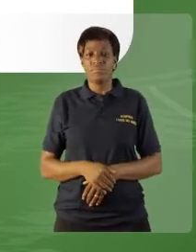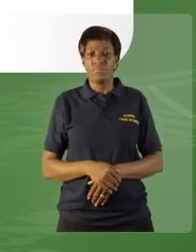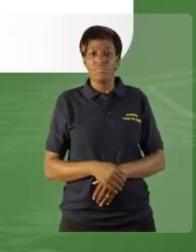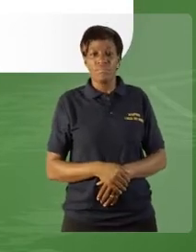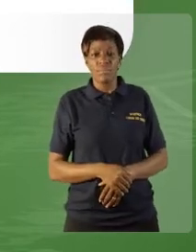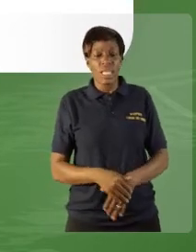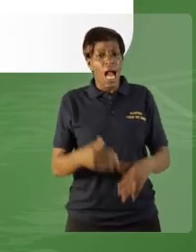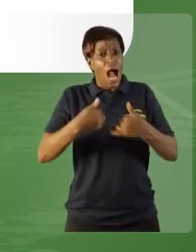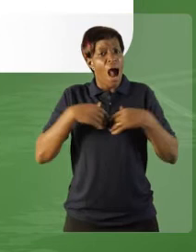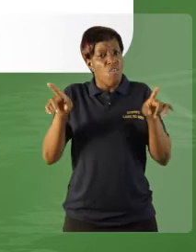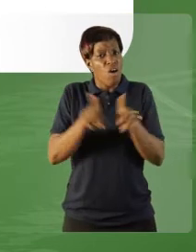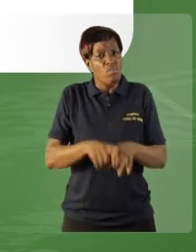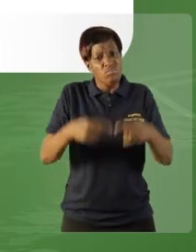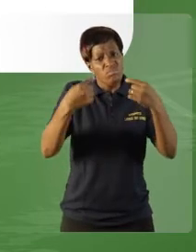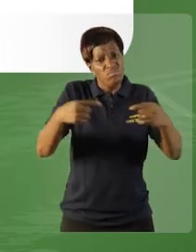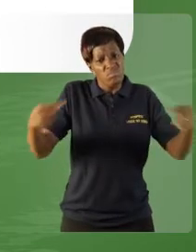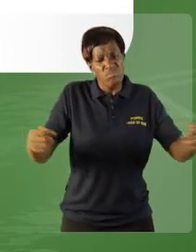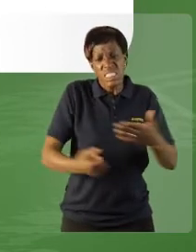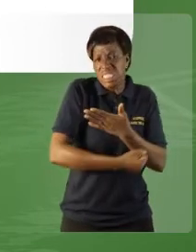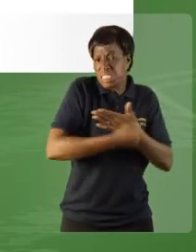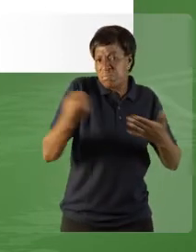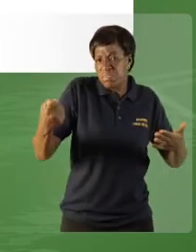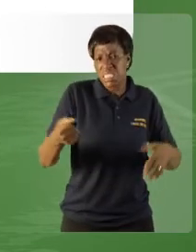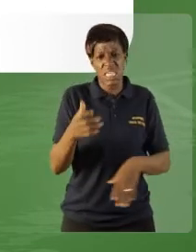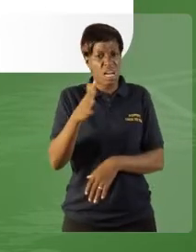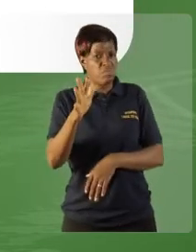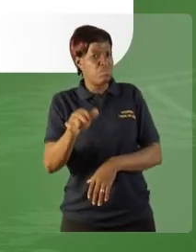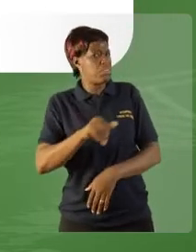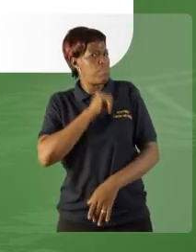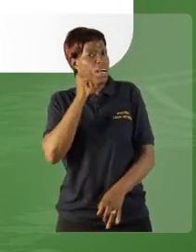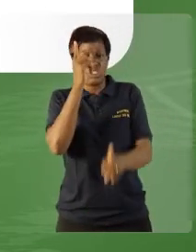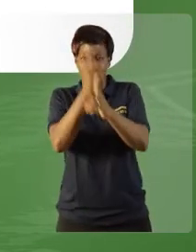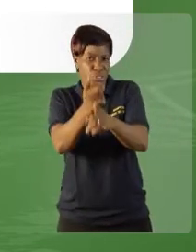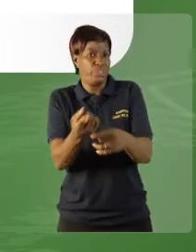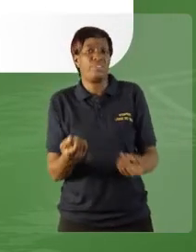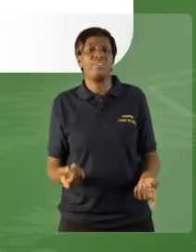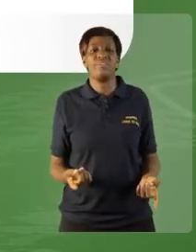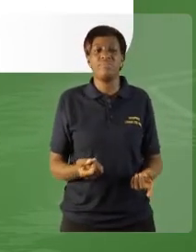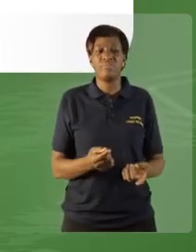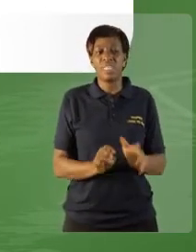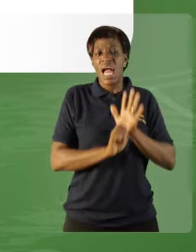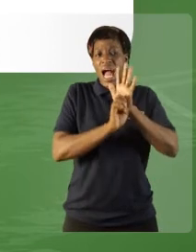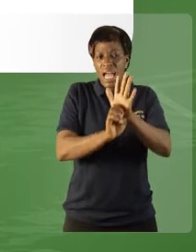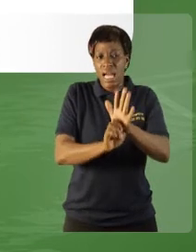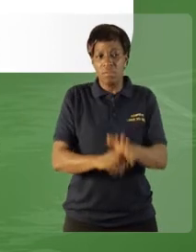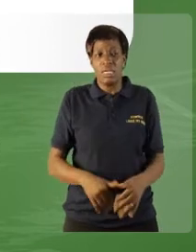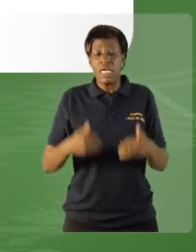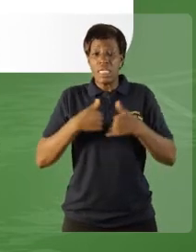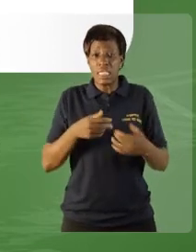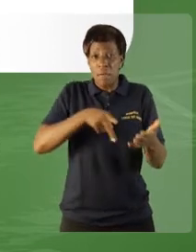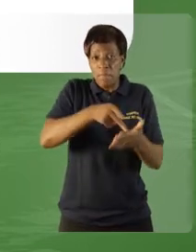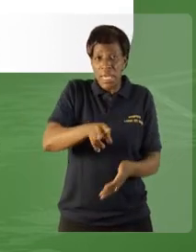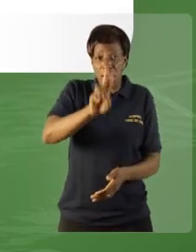simplifiée, souvent approximative et inappropriée. Nous avons par exemple, j'ai payé une